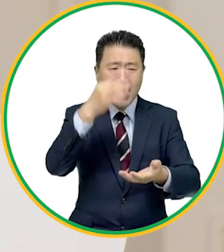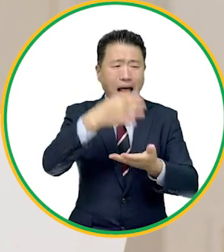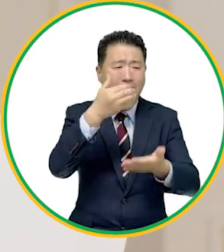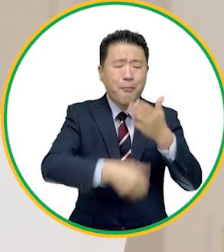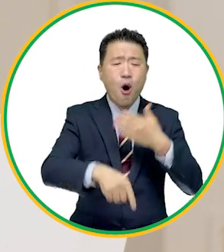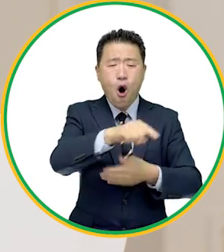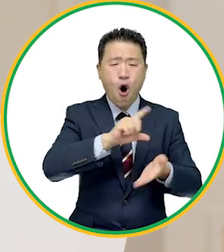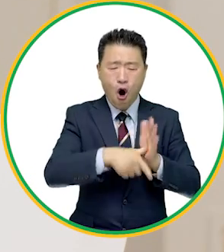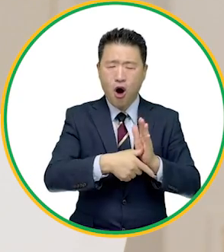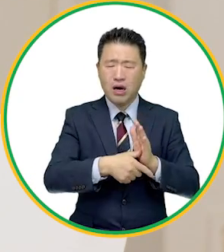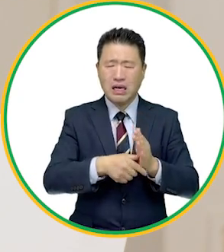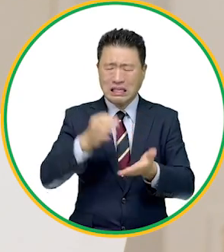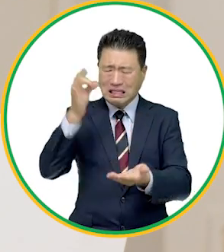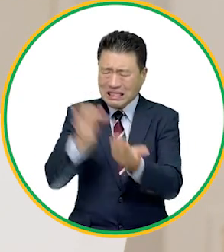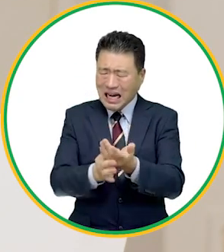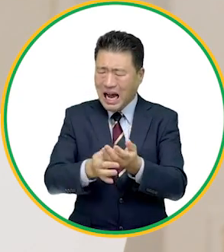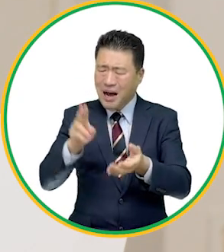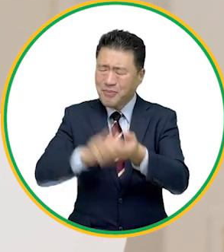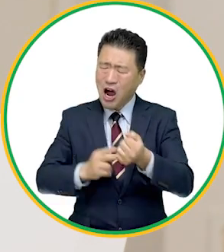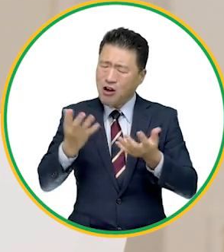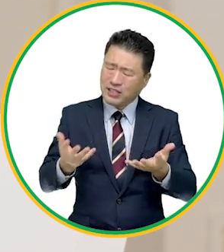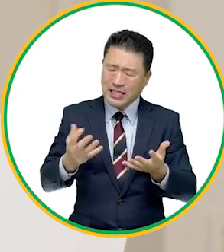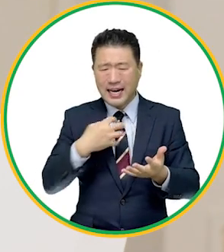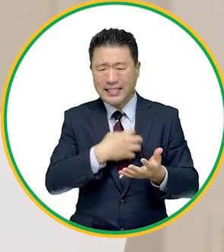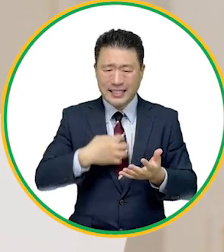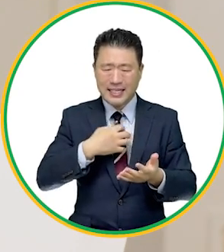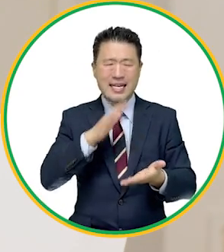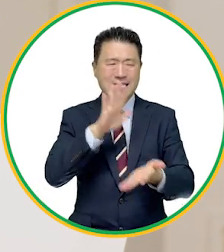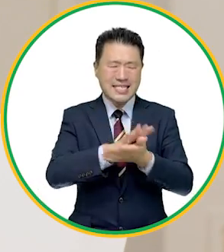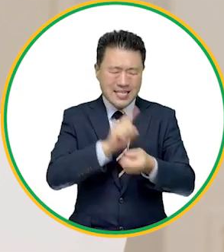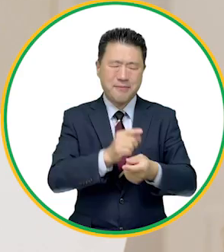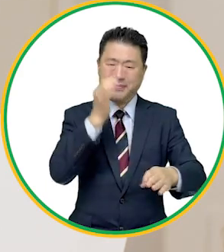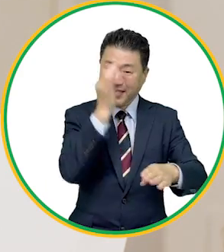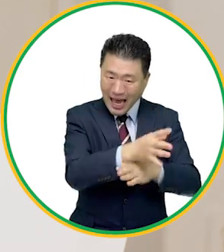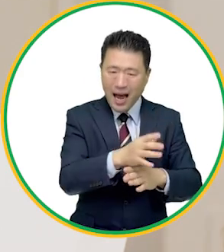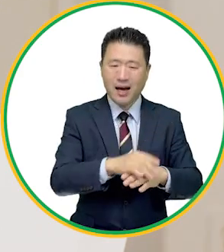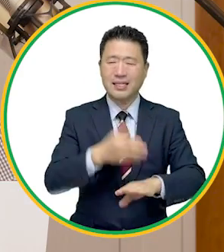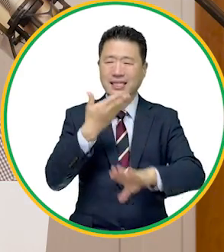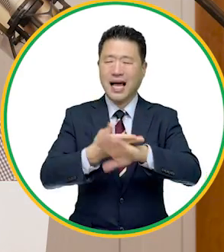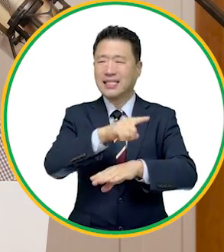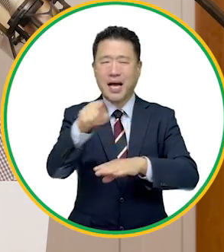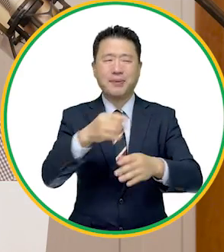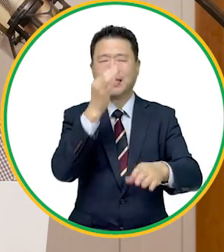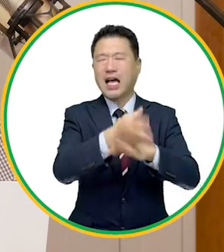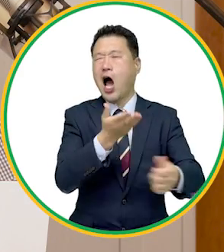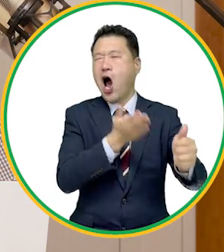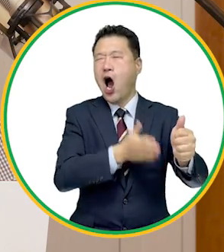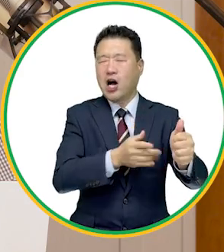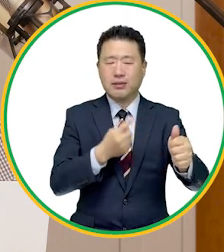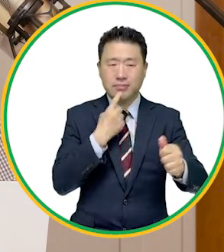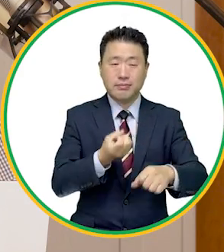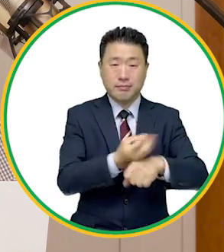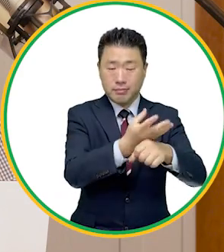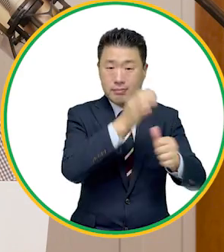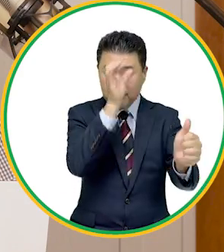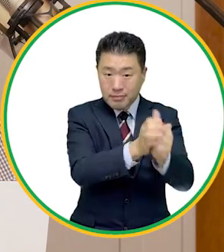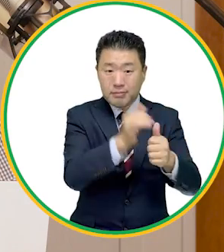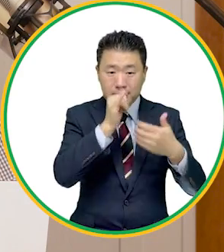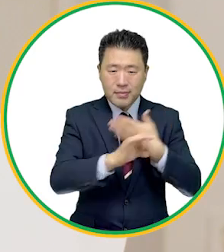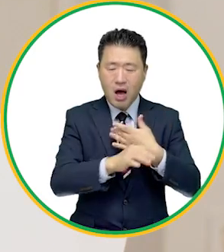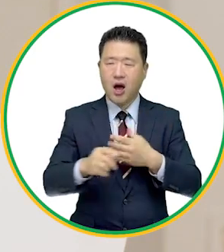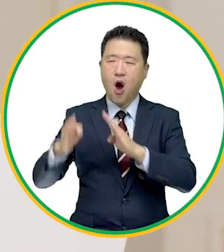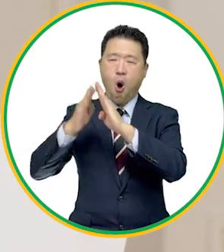경매 처분으로 인한 저가 낙찰을 우려해 직접 매입하거나 제3자에게 매각하기를